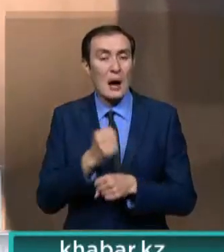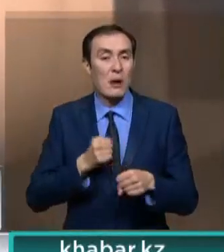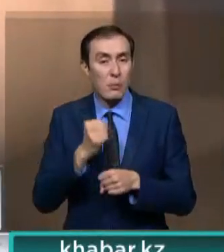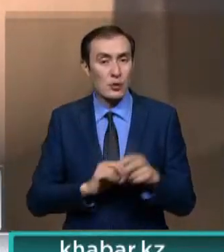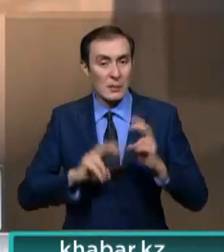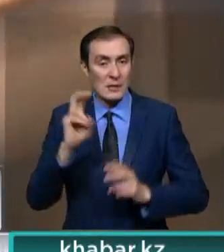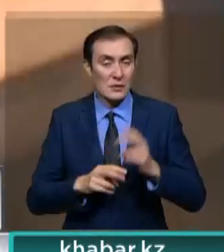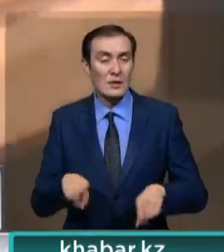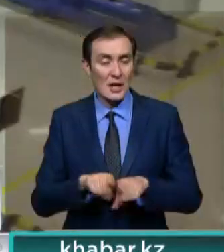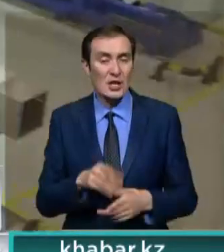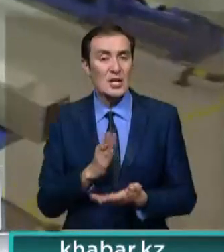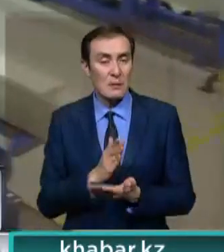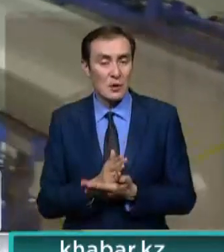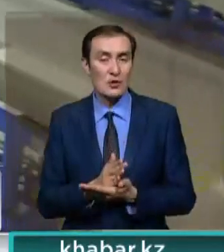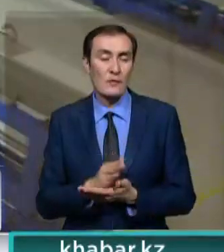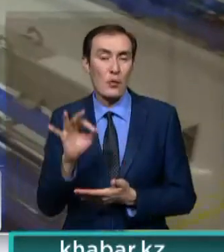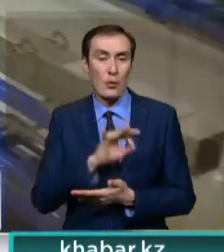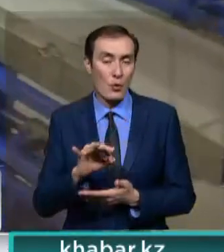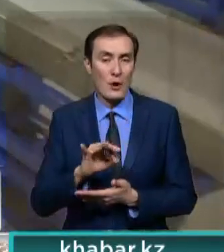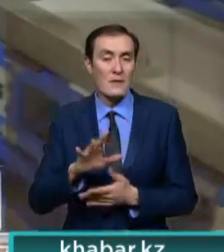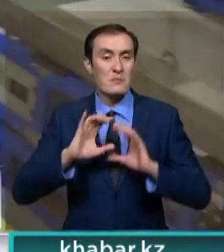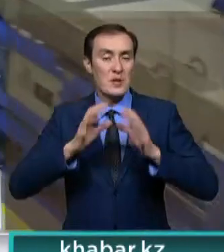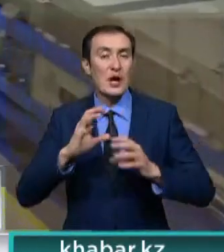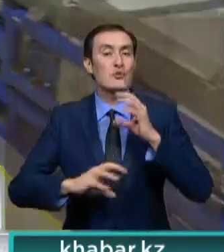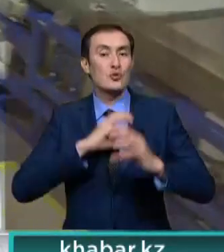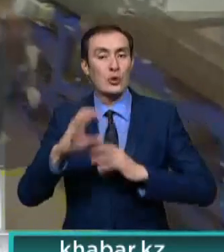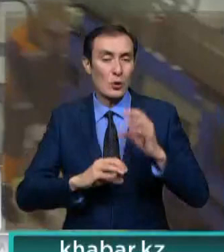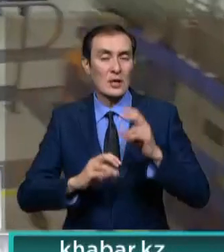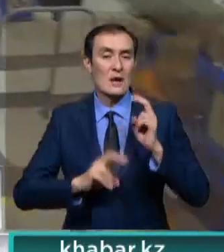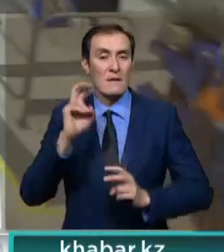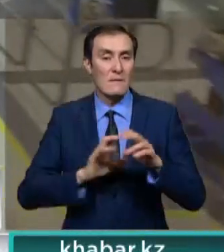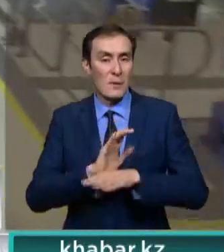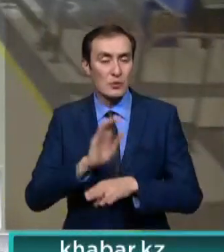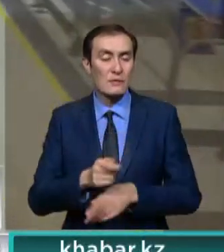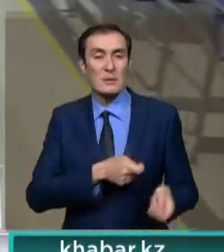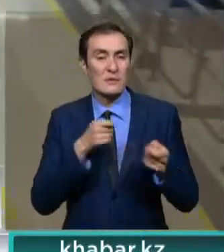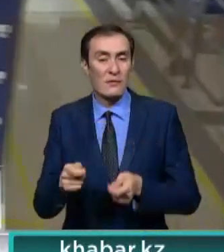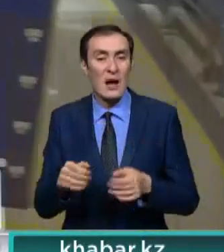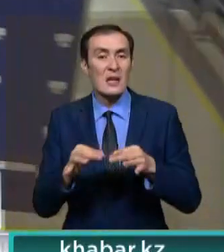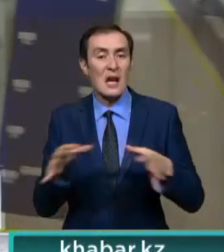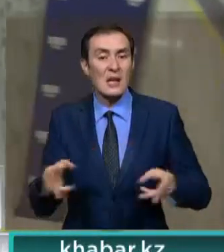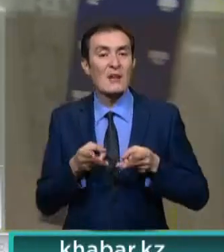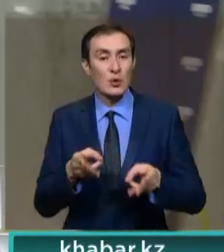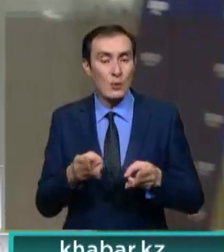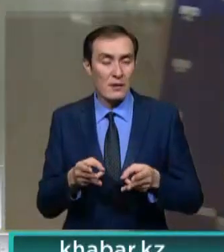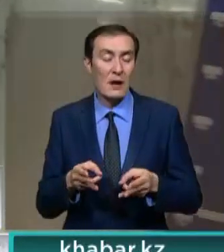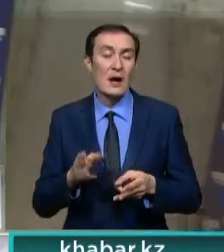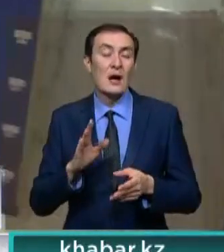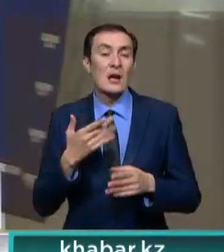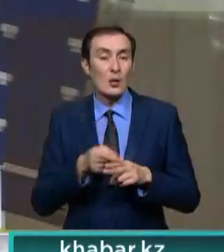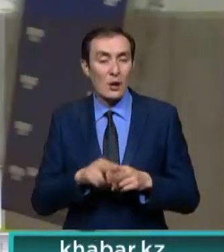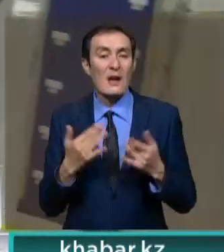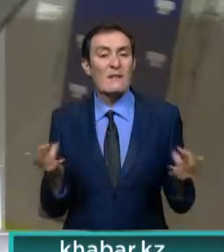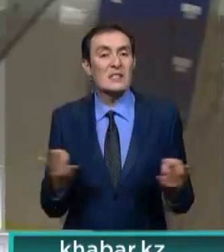переработки, тем самым по праву заставляя говорить о себе как о международном производителе и поставщике ядерного топлива все больше